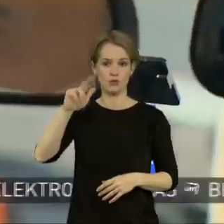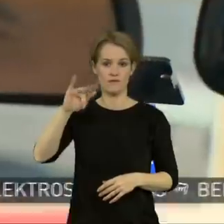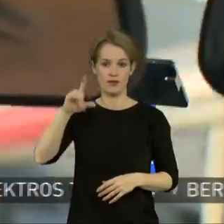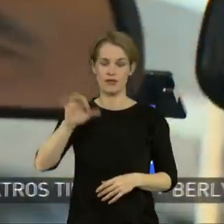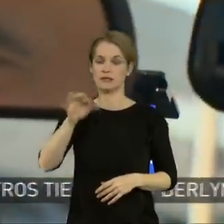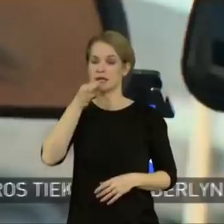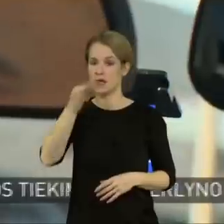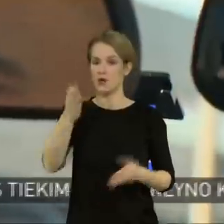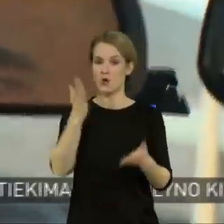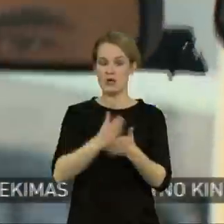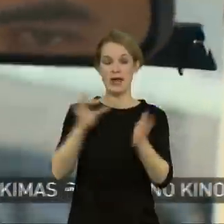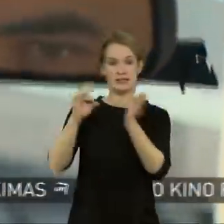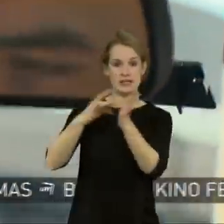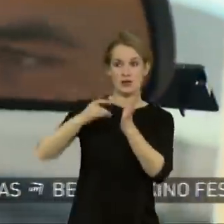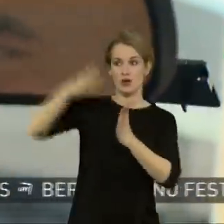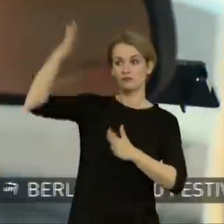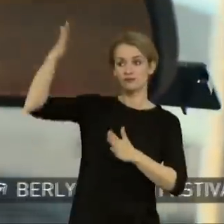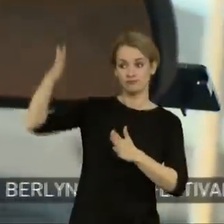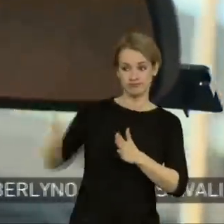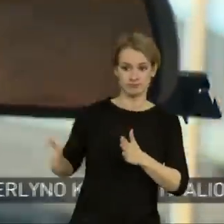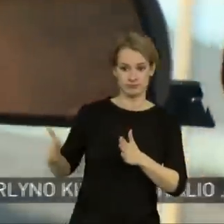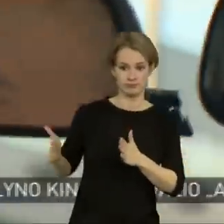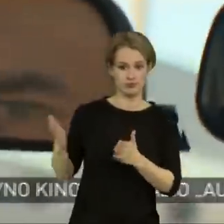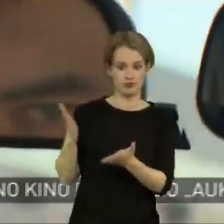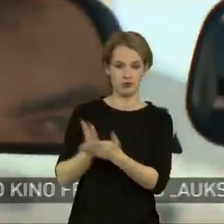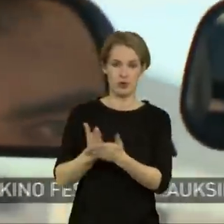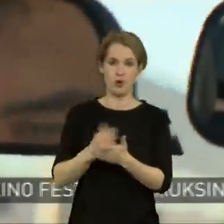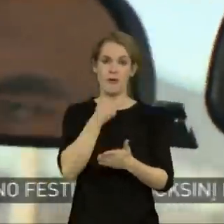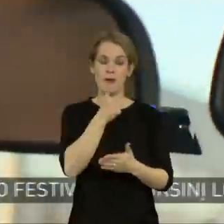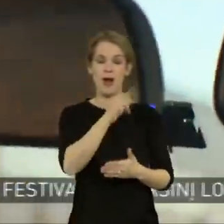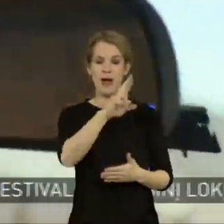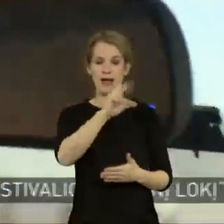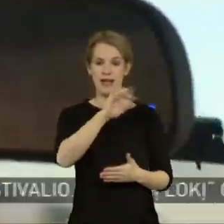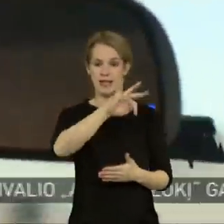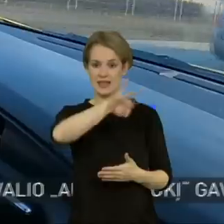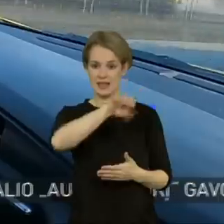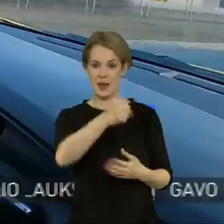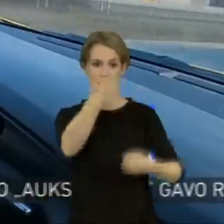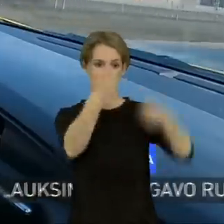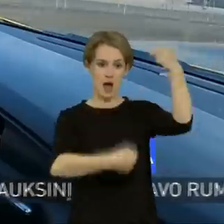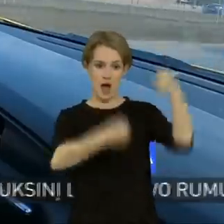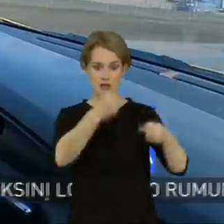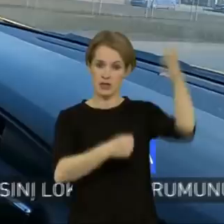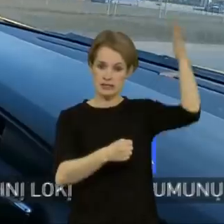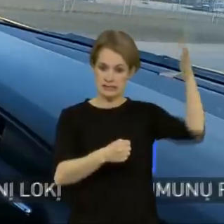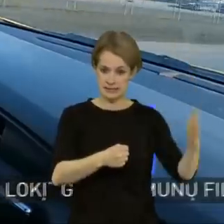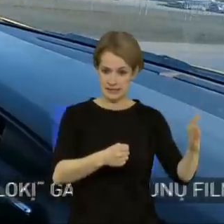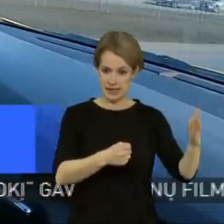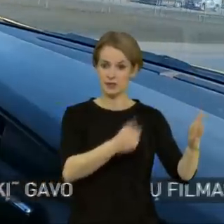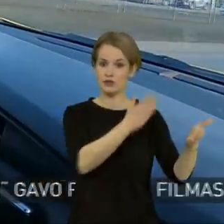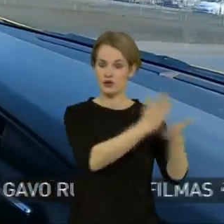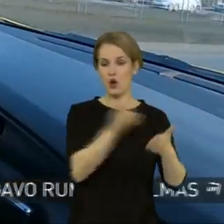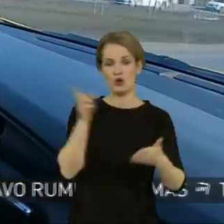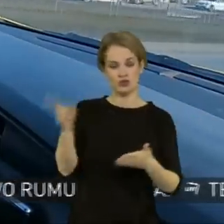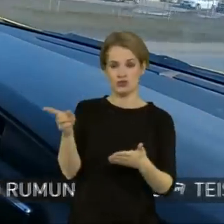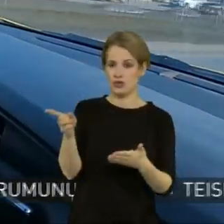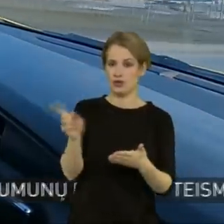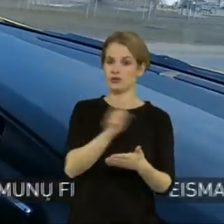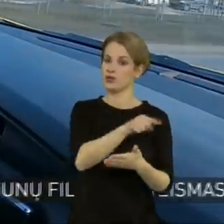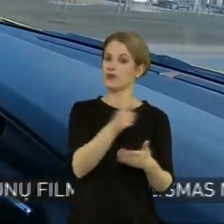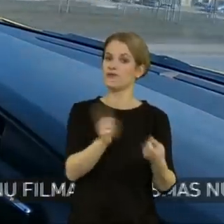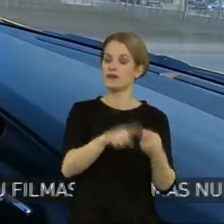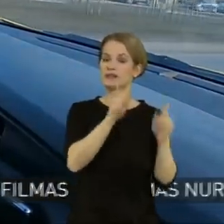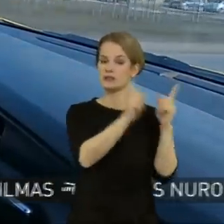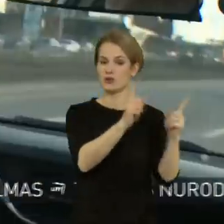tarp instruktoriaus ir mokinio, kokie yra regitros automobiliuose, negalima dėl saugumo. O pas mus ateina žmonės, natūralu, kad neturėdami